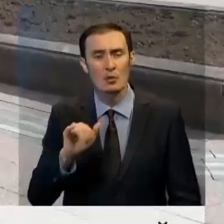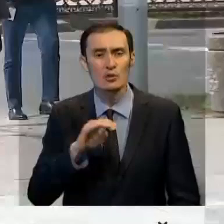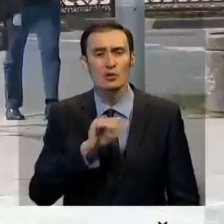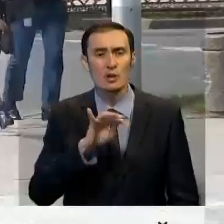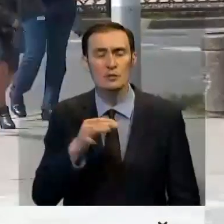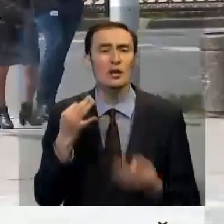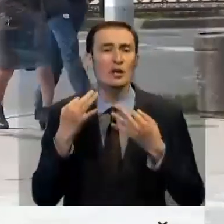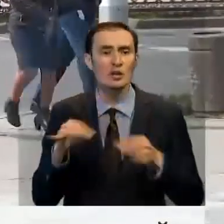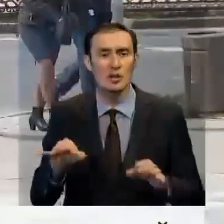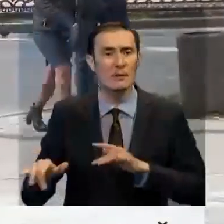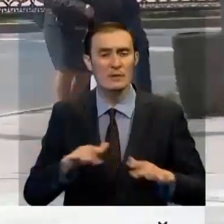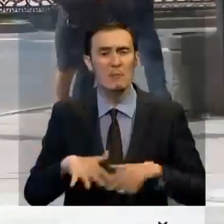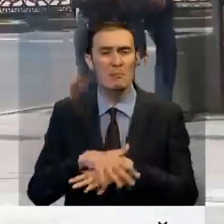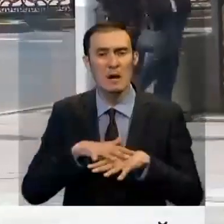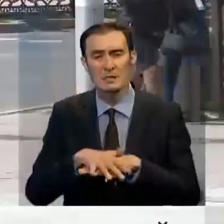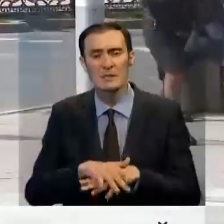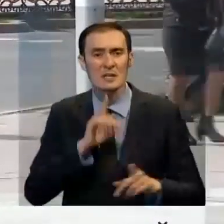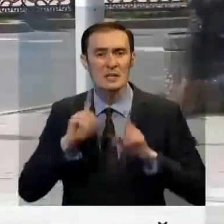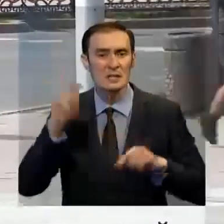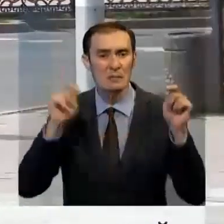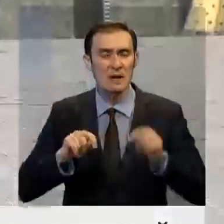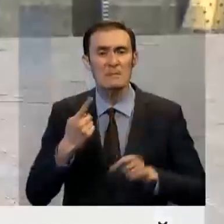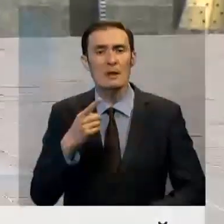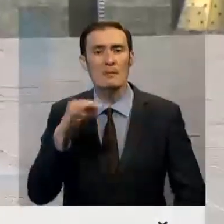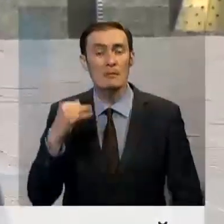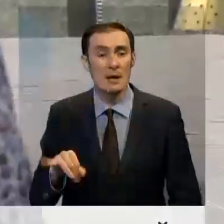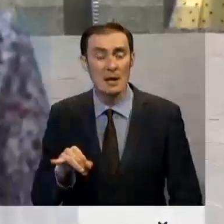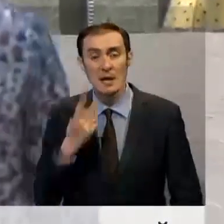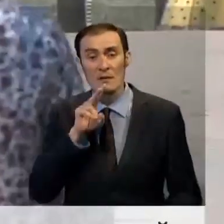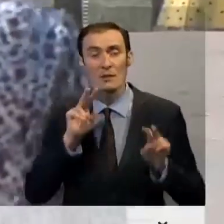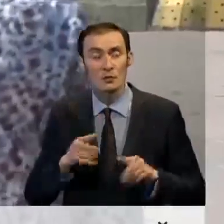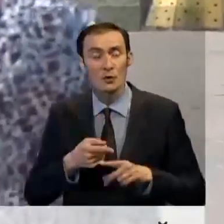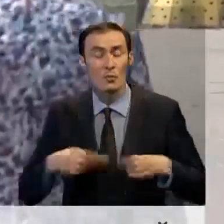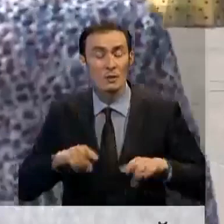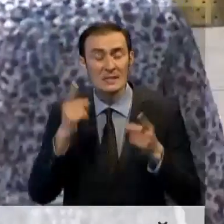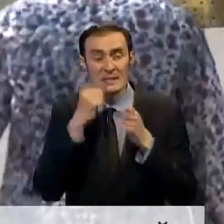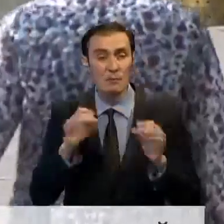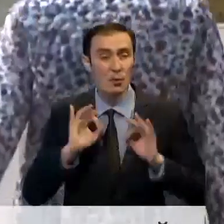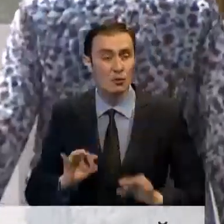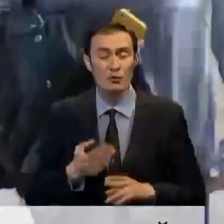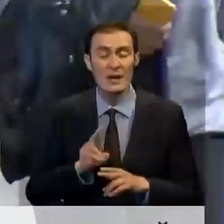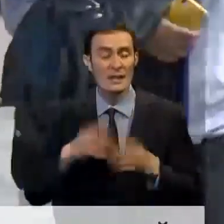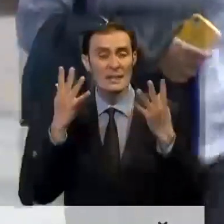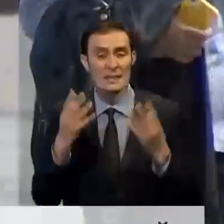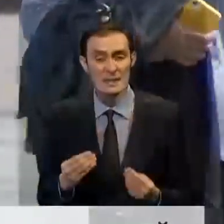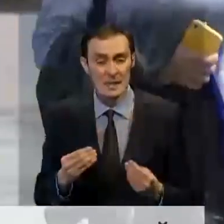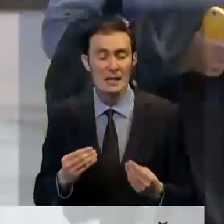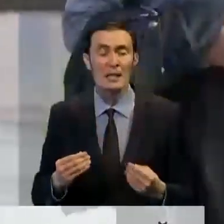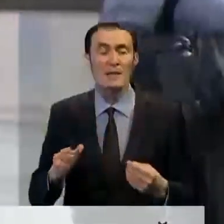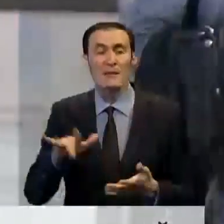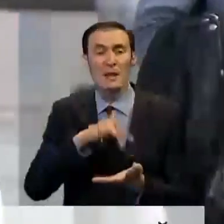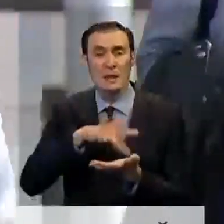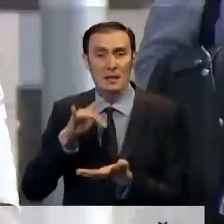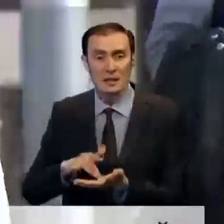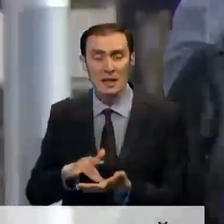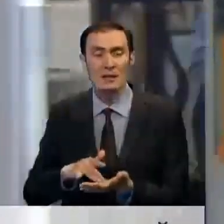дали разрешение на проведение массовых собраний 1 мая. В надзорном органе заявили, что в этот день центральные площади населенных